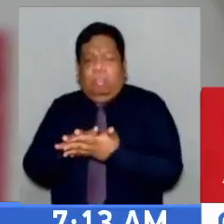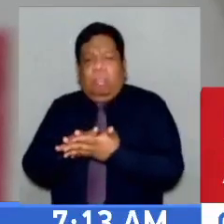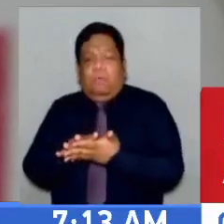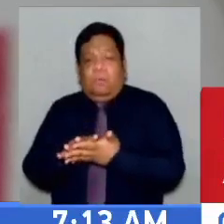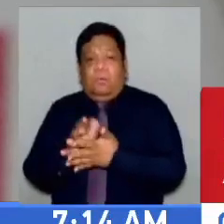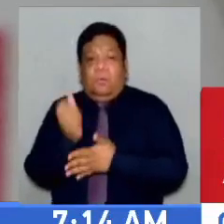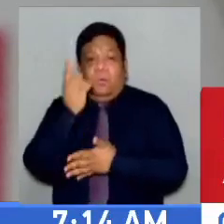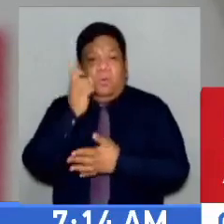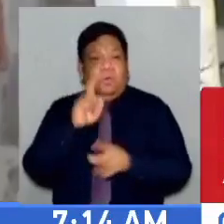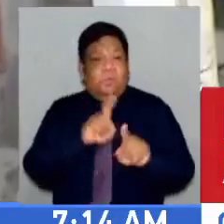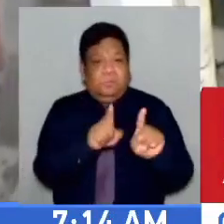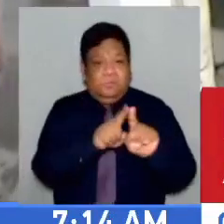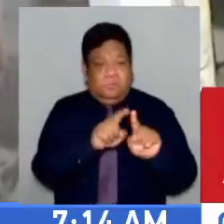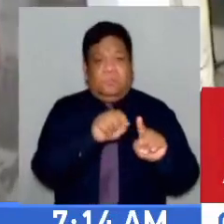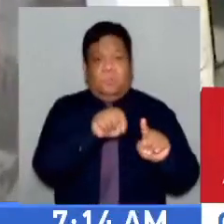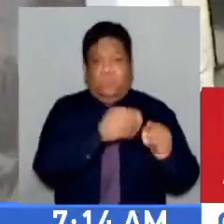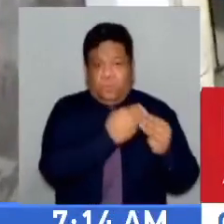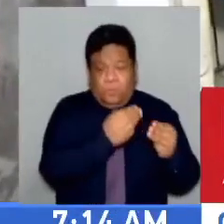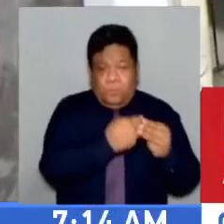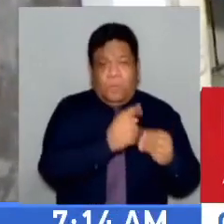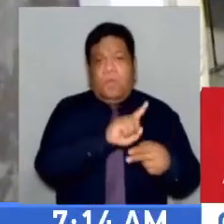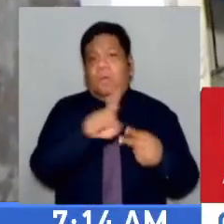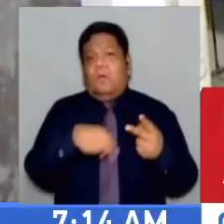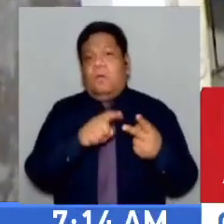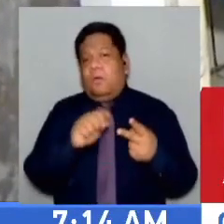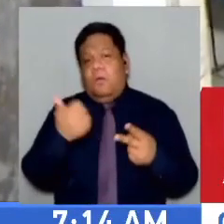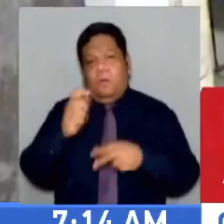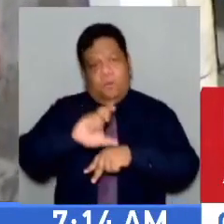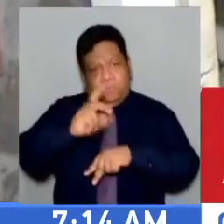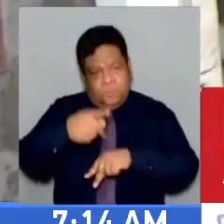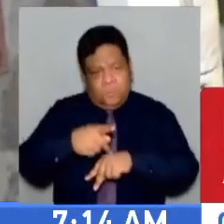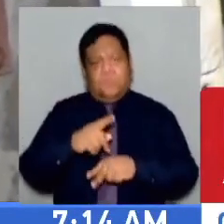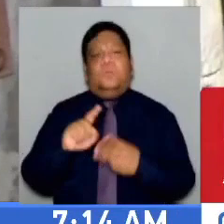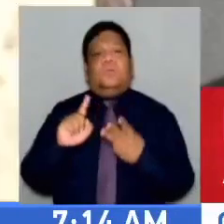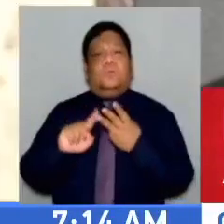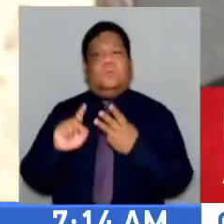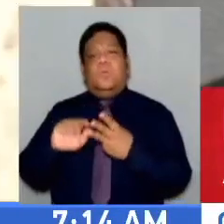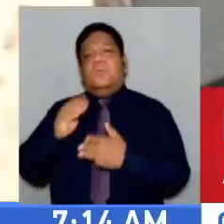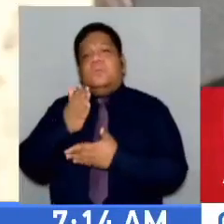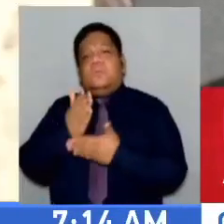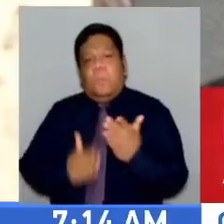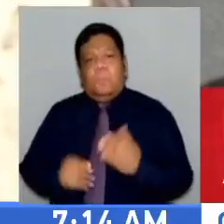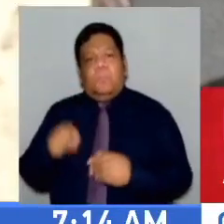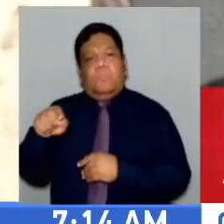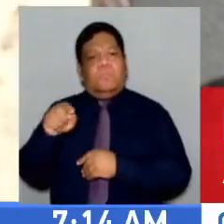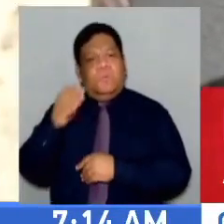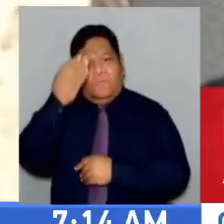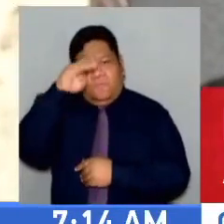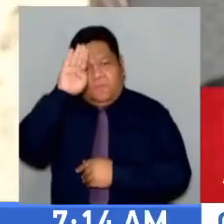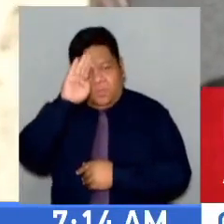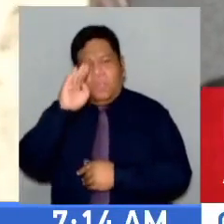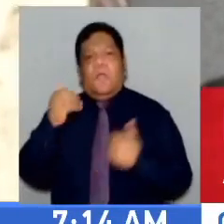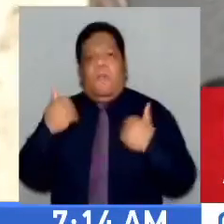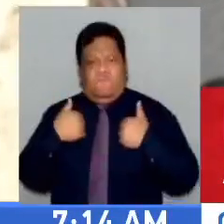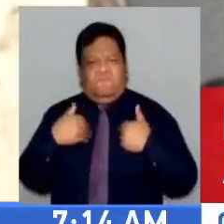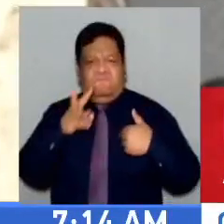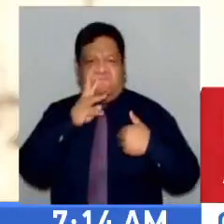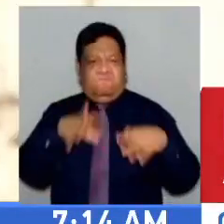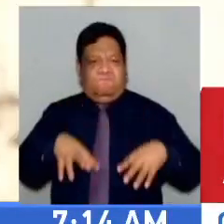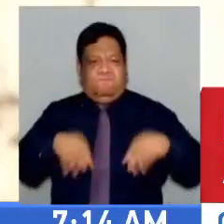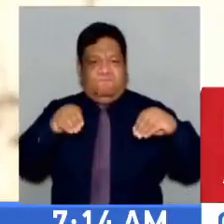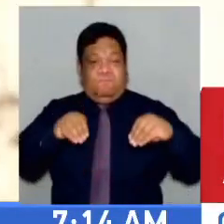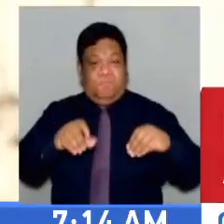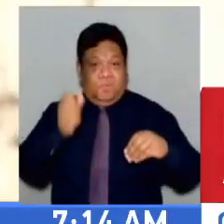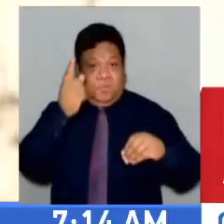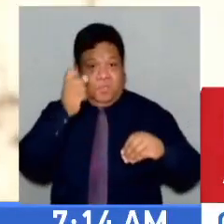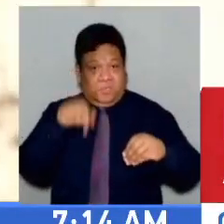City. Apektado rin ang ilang barangay sa ilang parte ng probinsya ng Cavite. Hanggang March 3, magtatagal ang mas mahabang oras ng